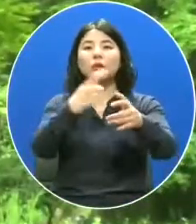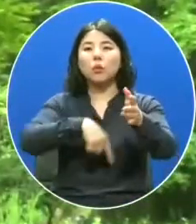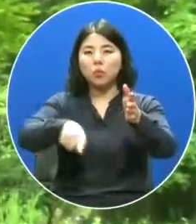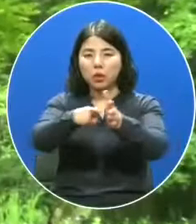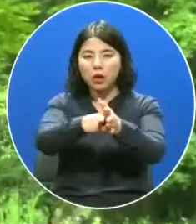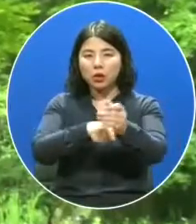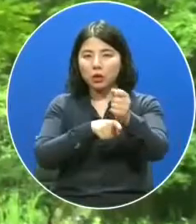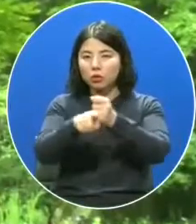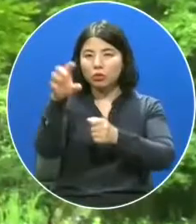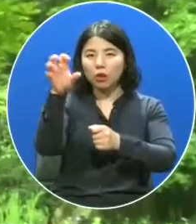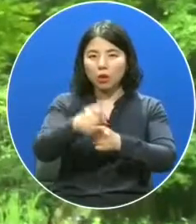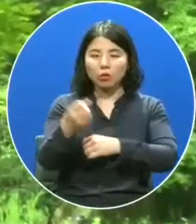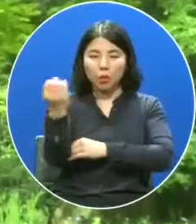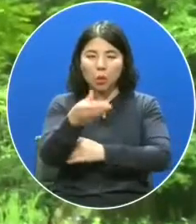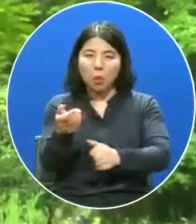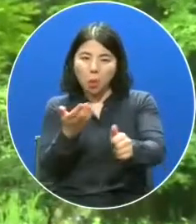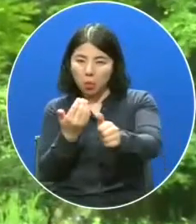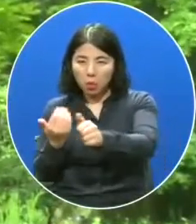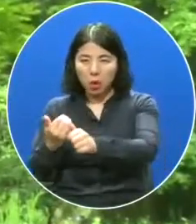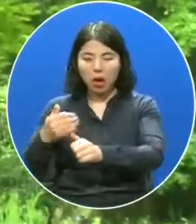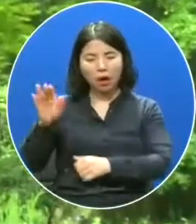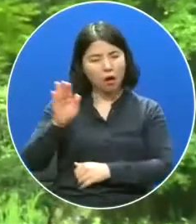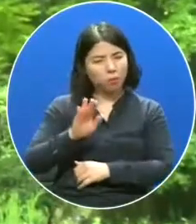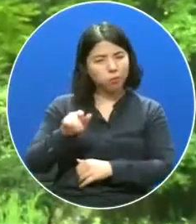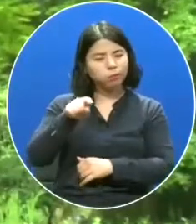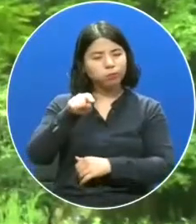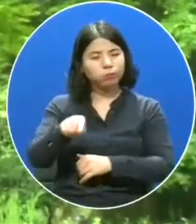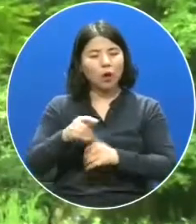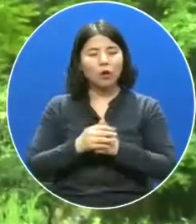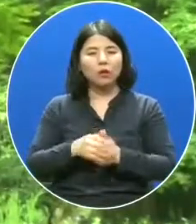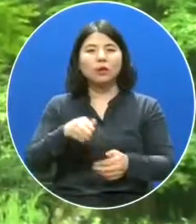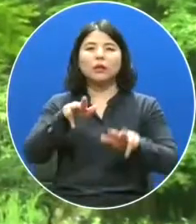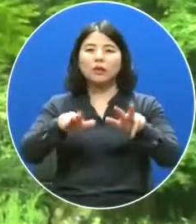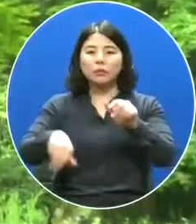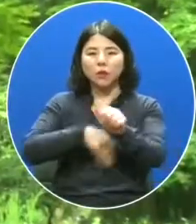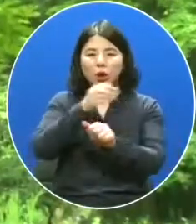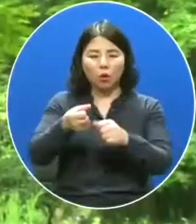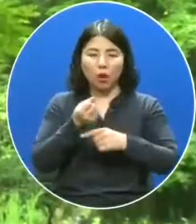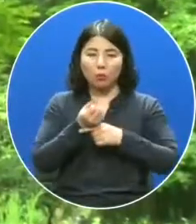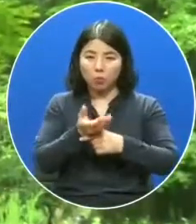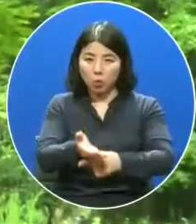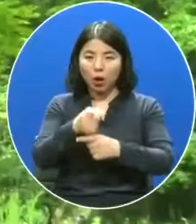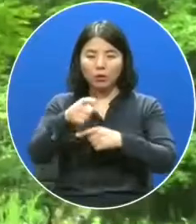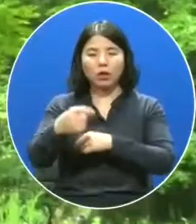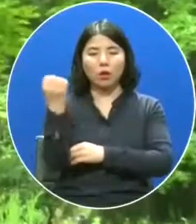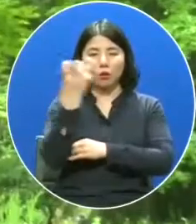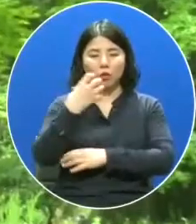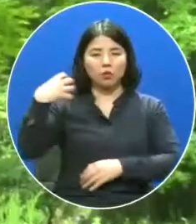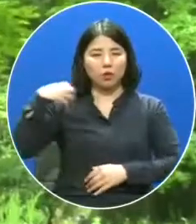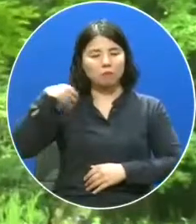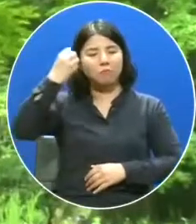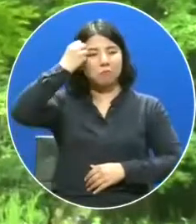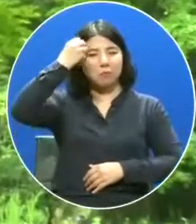지역을 위한다는 명분으로 언론이 이를 부추기는 것은 현실을 보도해야 하는 언론의 의무를 잊은